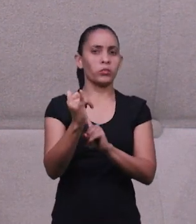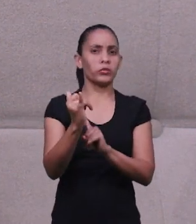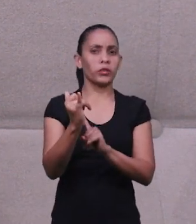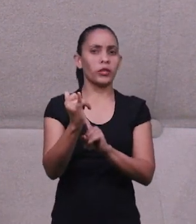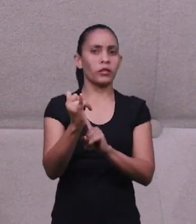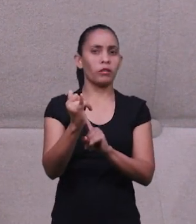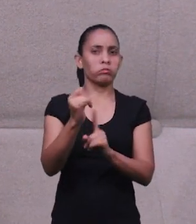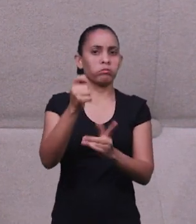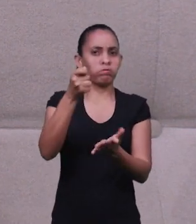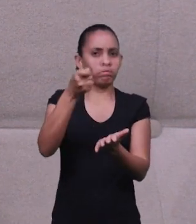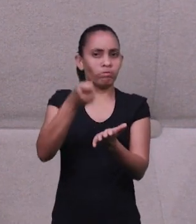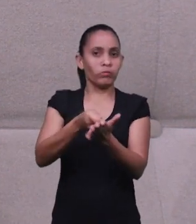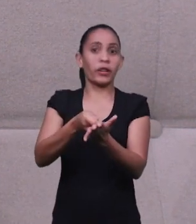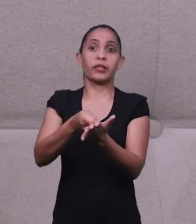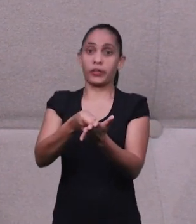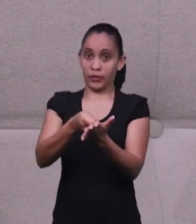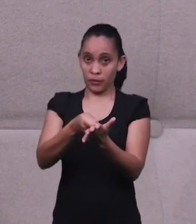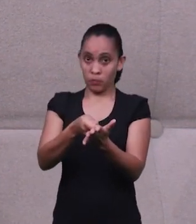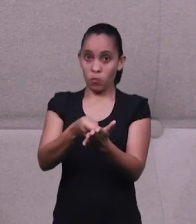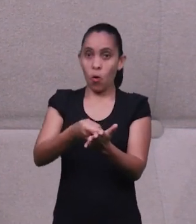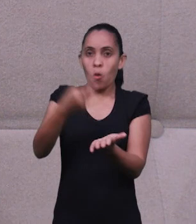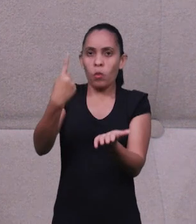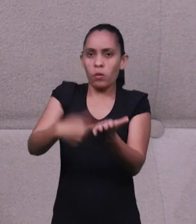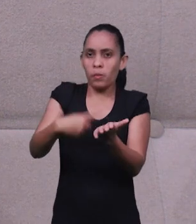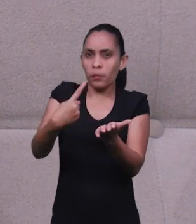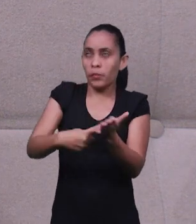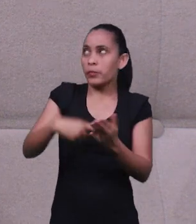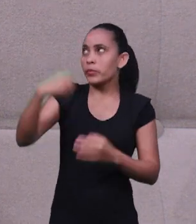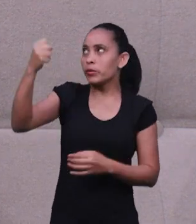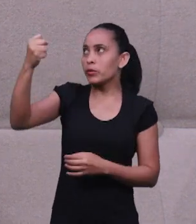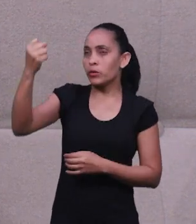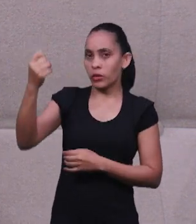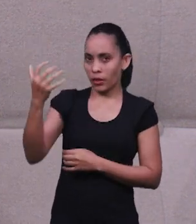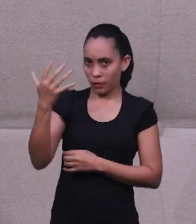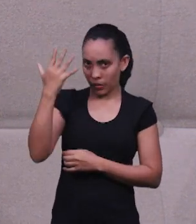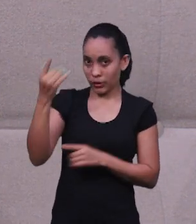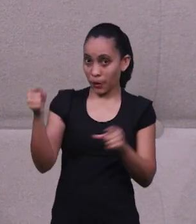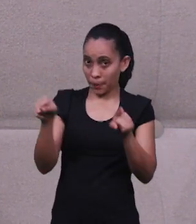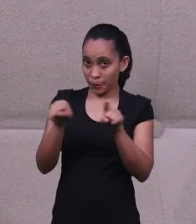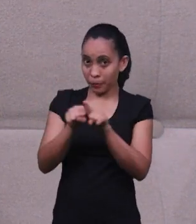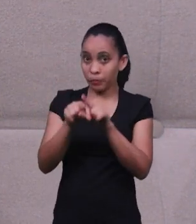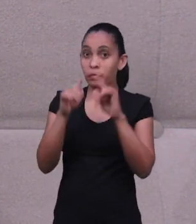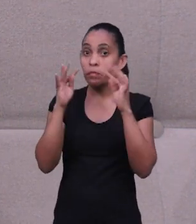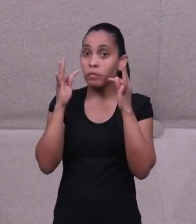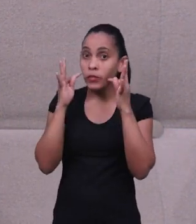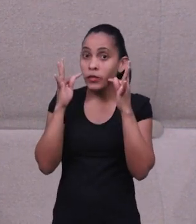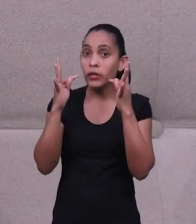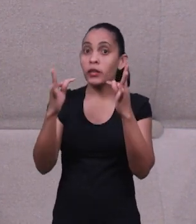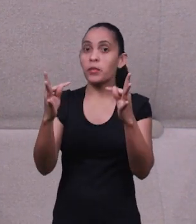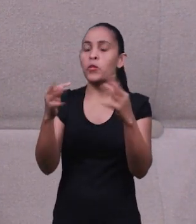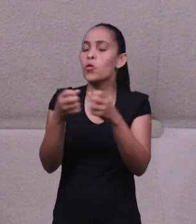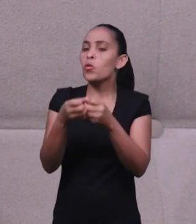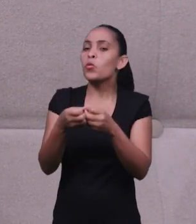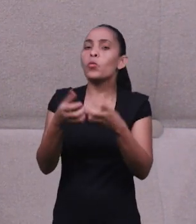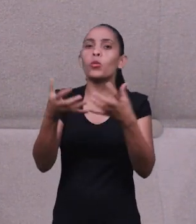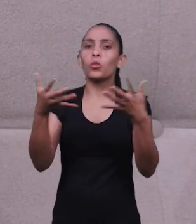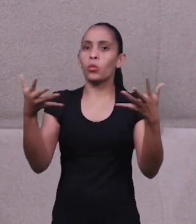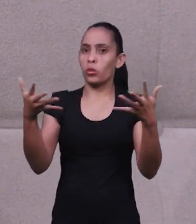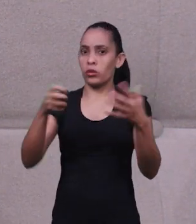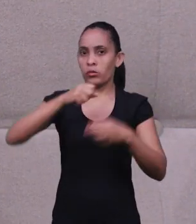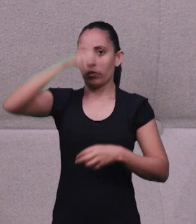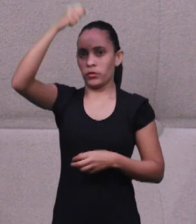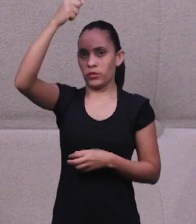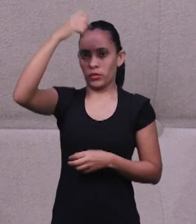doctrine bien établie, l'engagement avec la révélation, et le témoignage de la grâce de